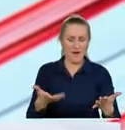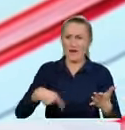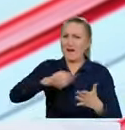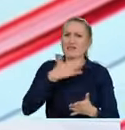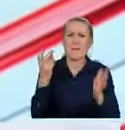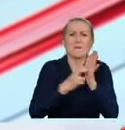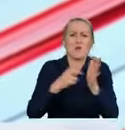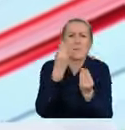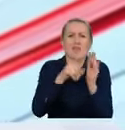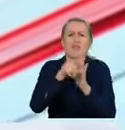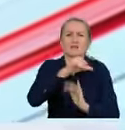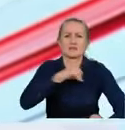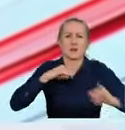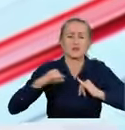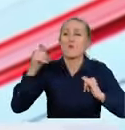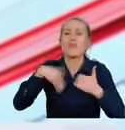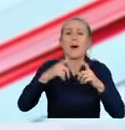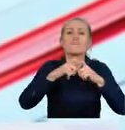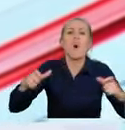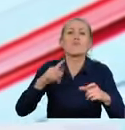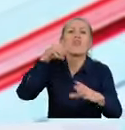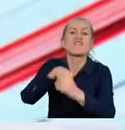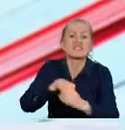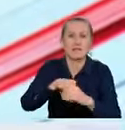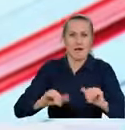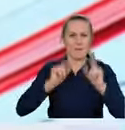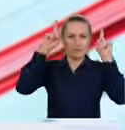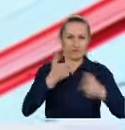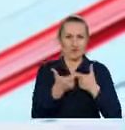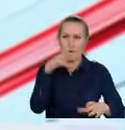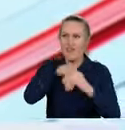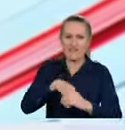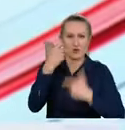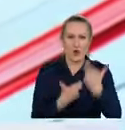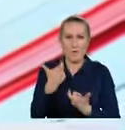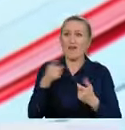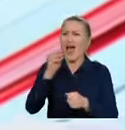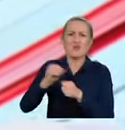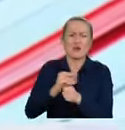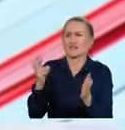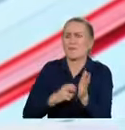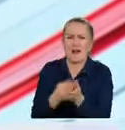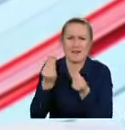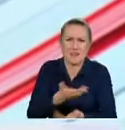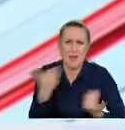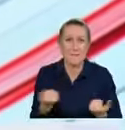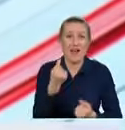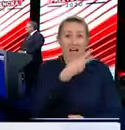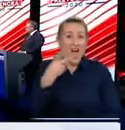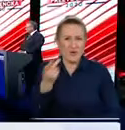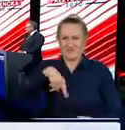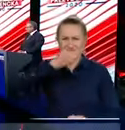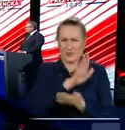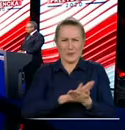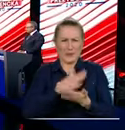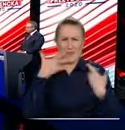dla samorządów. Trzeba dać im bon inwestycyjny, żeby mogli rozpocząć nowe inwestycje. Edukacja niedofinansowania. O euro dzisiaj nikt nie mówi, jest złoty i